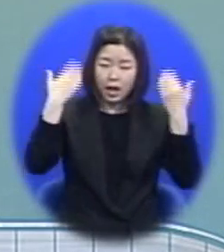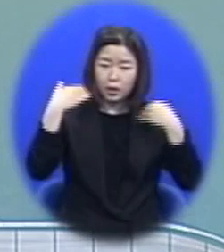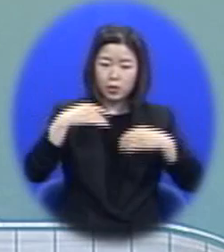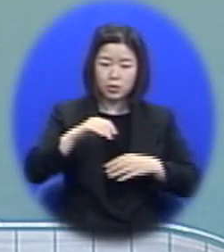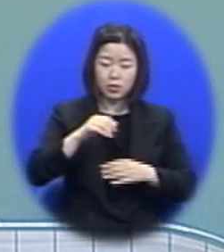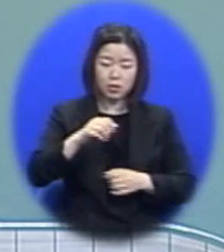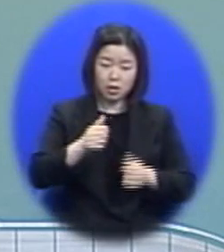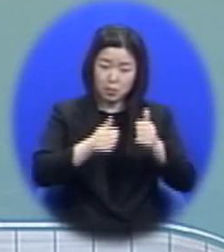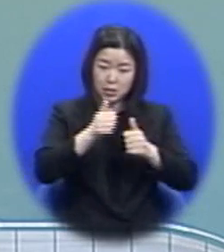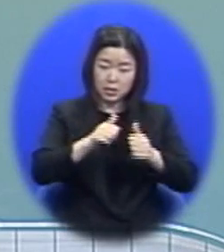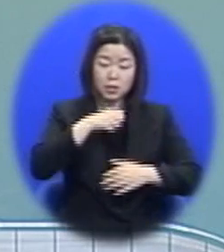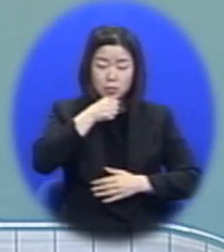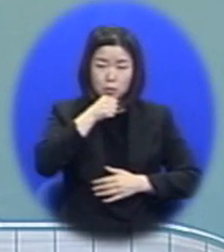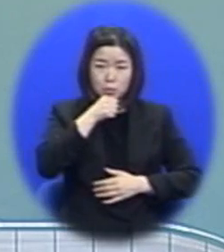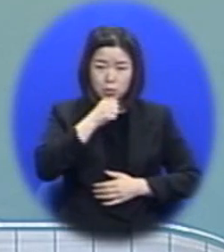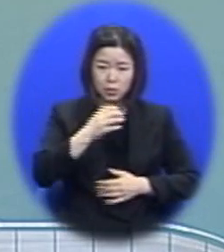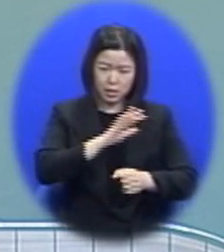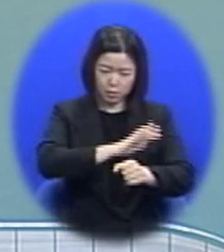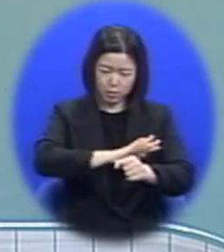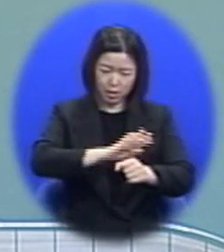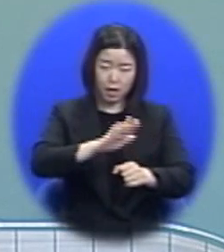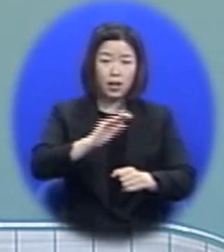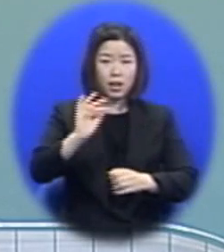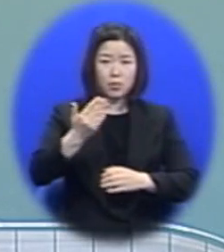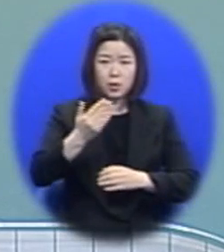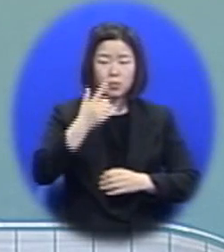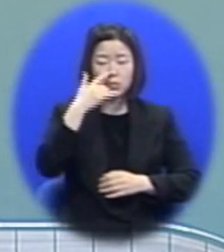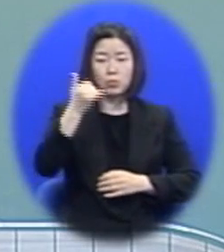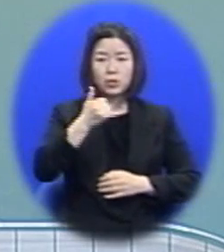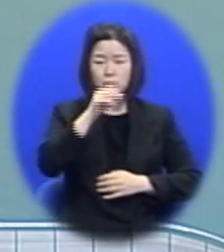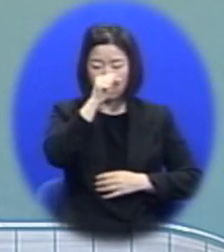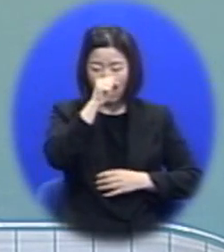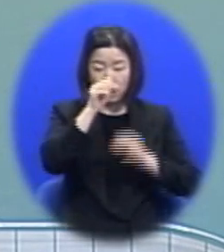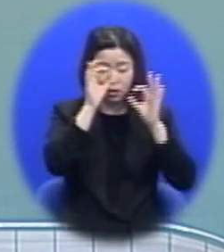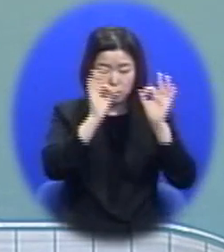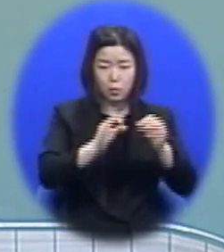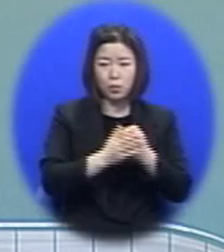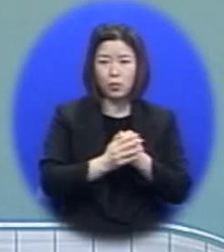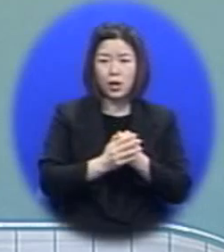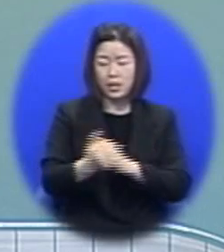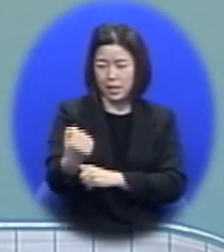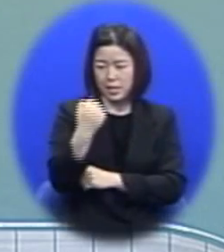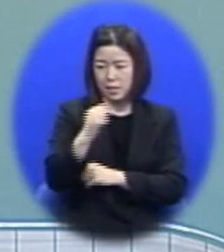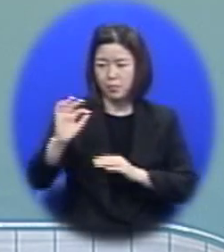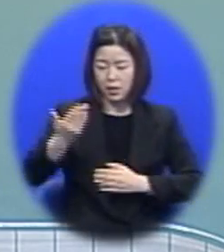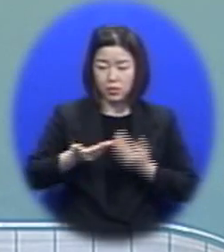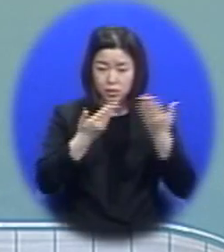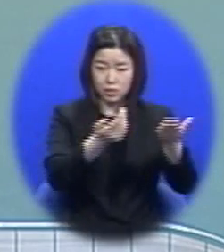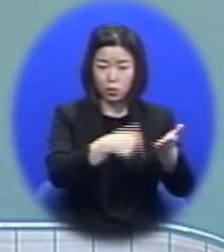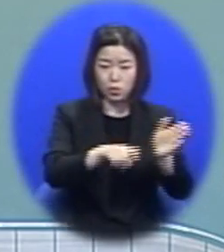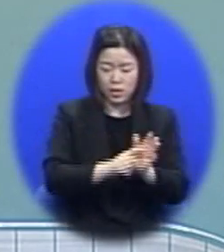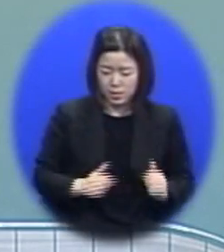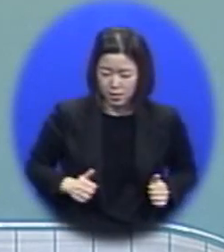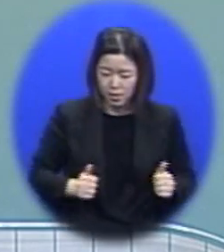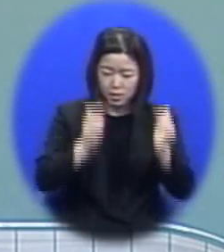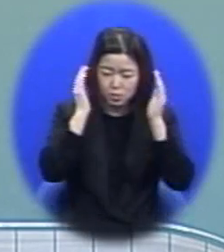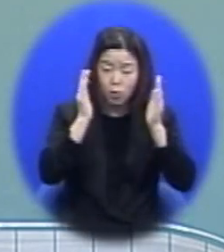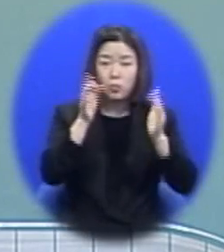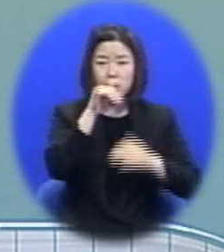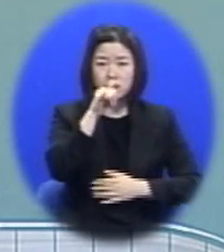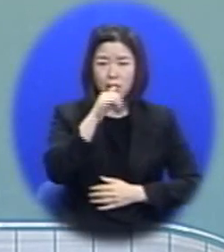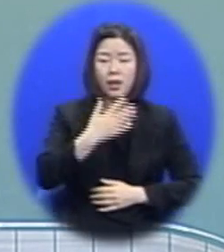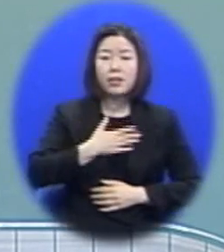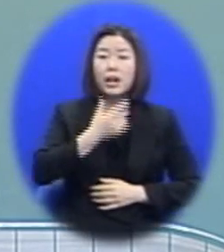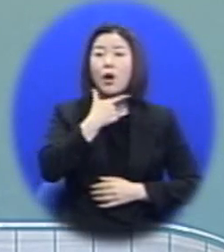엄마 아빠가 행복해 하시는 것을 알고 부모님께 힘이 되 드리고 싶어 열심히 공부했다 그리고 내가 원하는